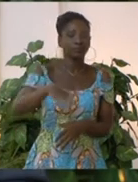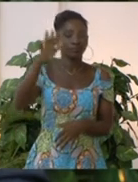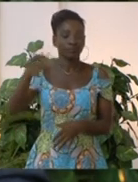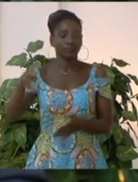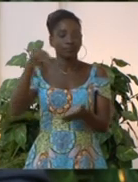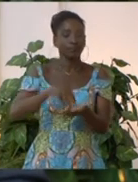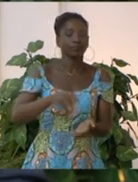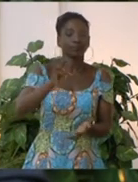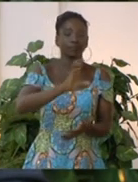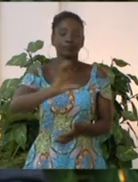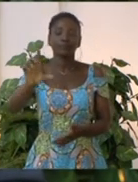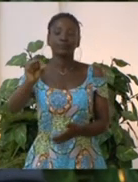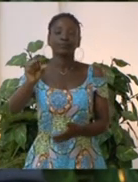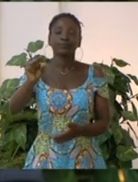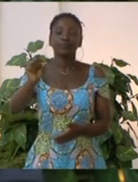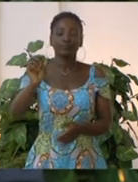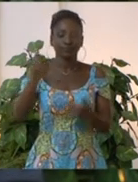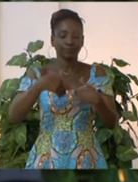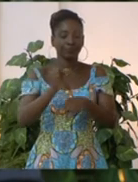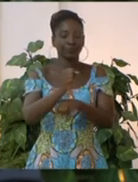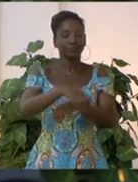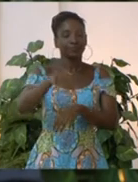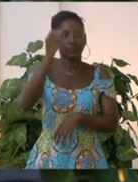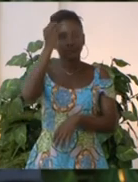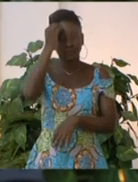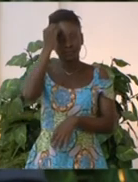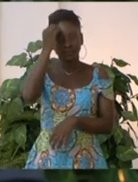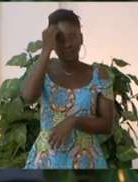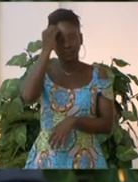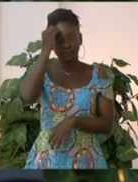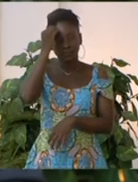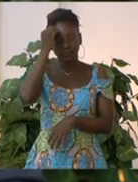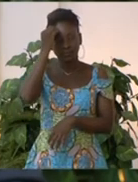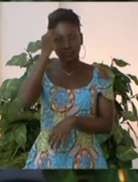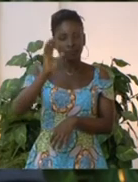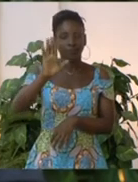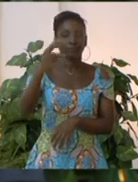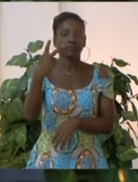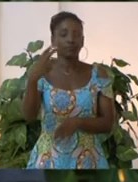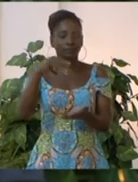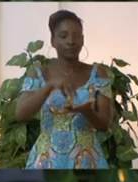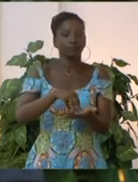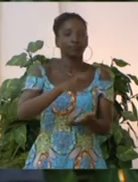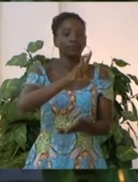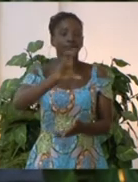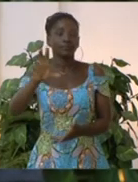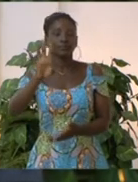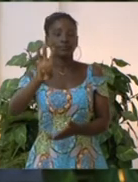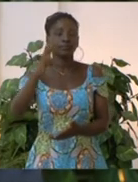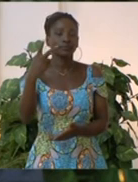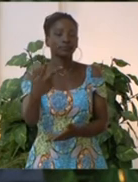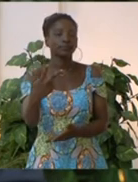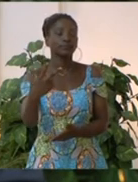haute obtenu alassane ouattara 50 2343